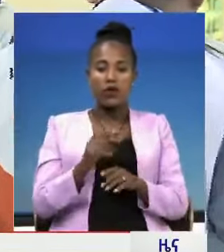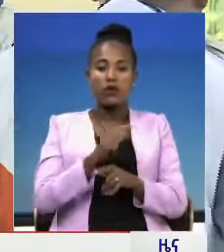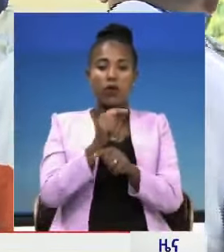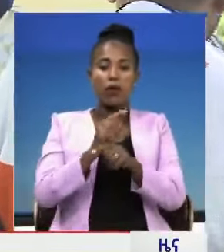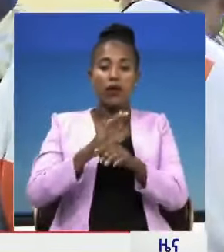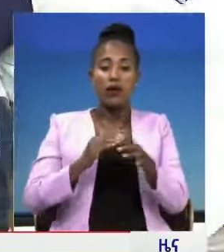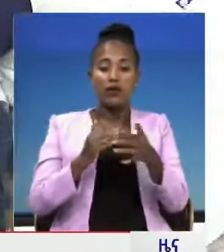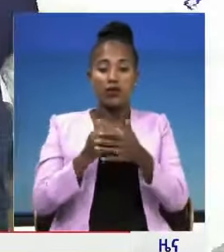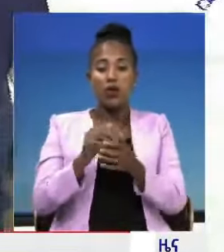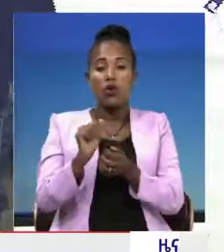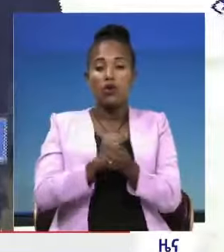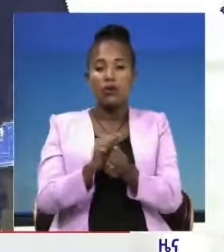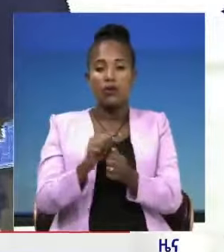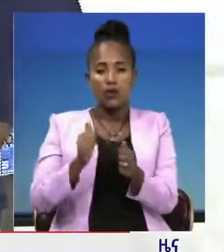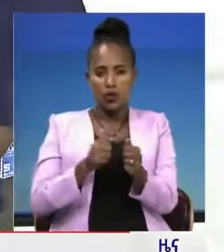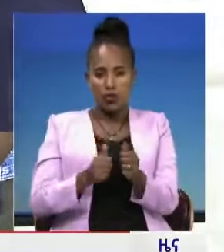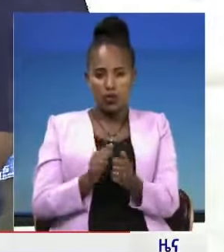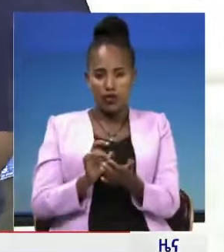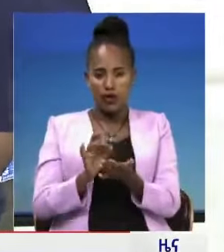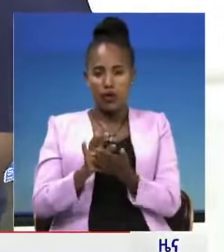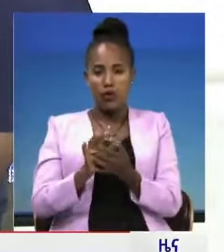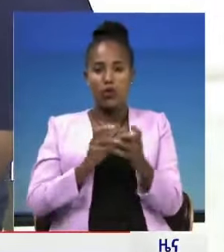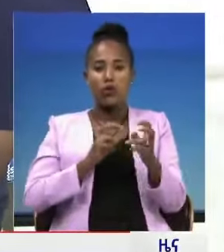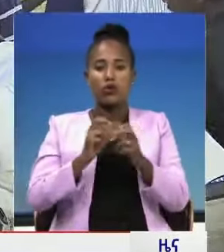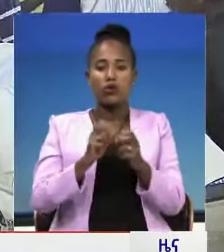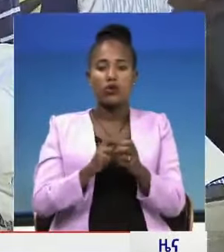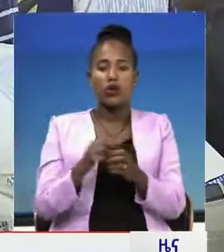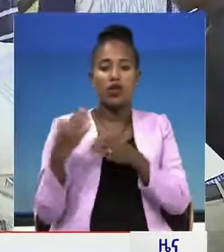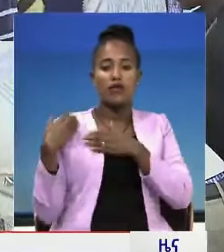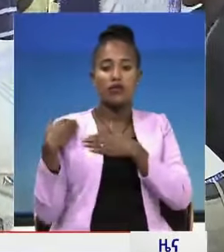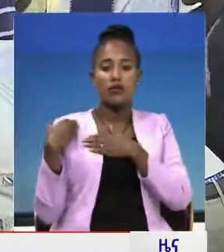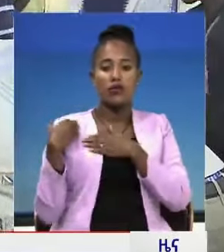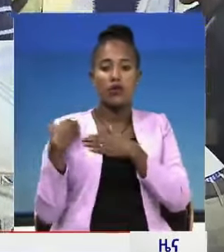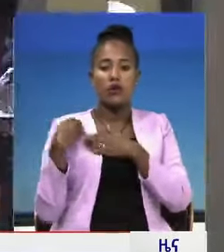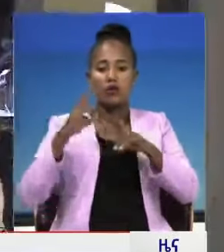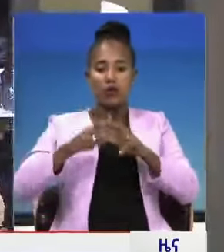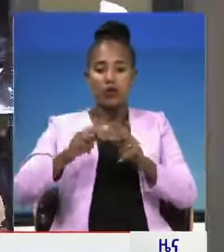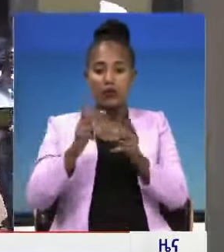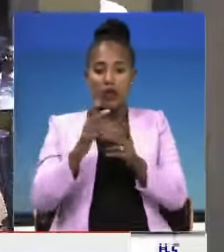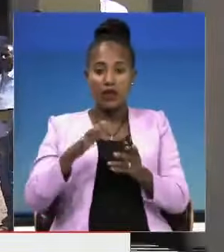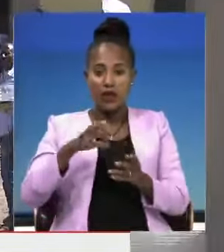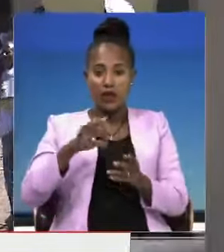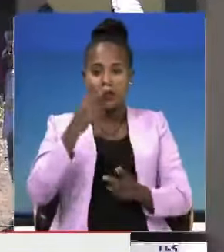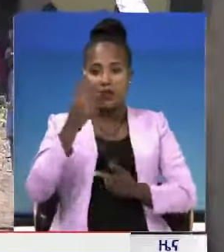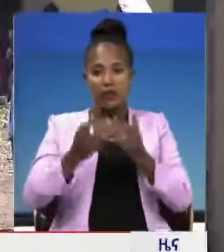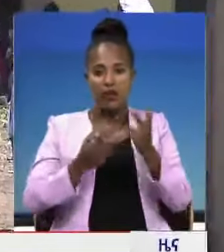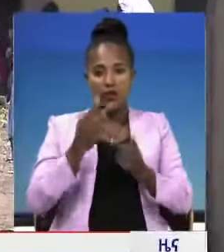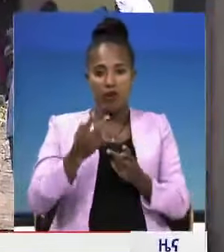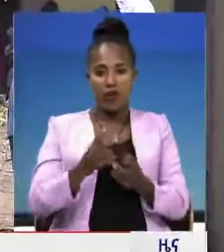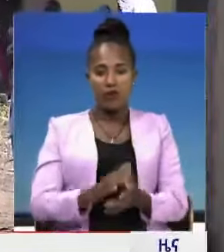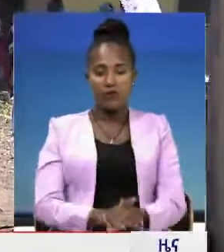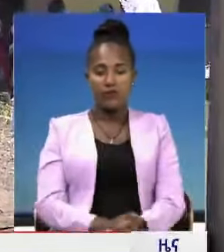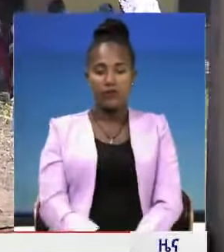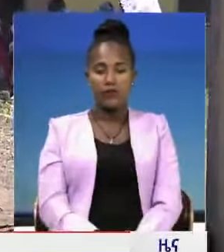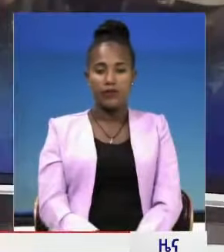ተቋማት ላይ ያደረሰውን ውድመት ተከትሎ የተፈናቀሉ ወገኖችን ኃላፊዎቹ በተጠለሉበት ስፍራ ተገኝተው ተመልክቷል።